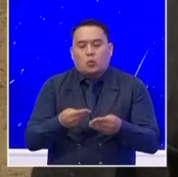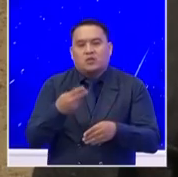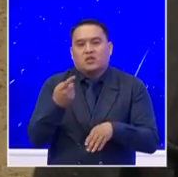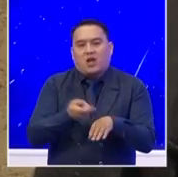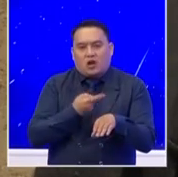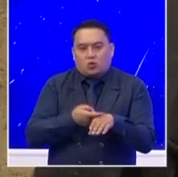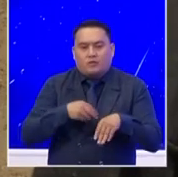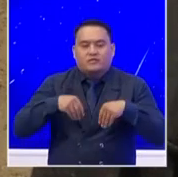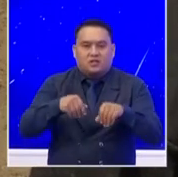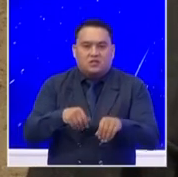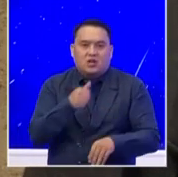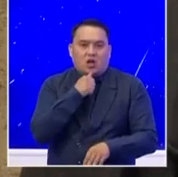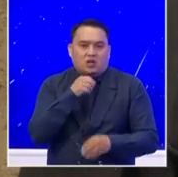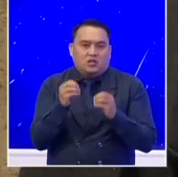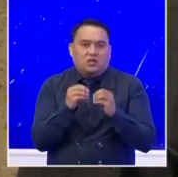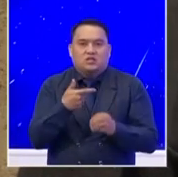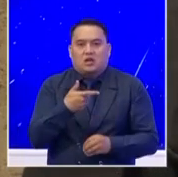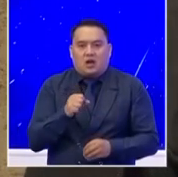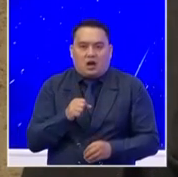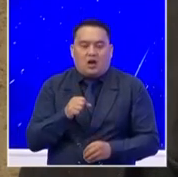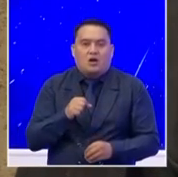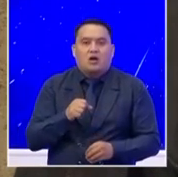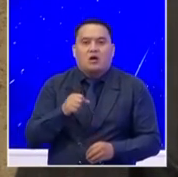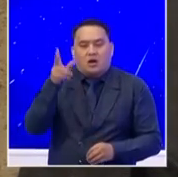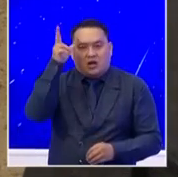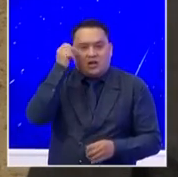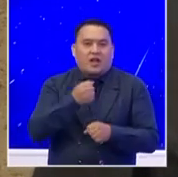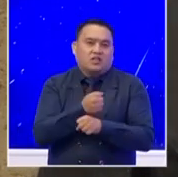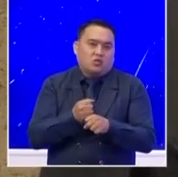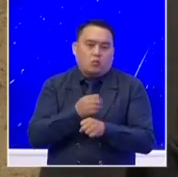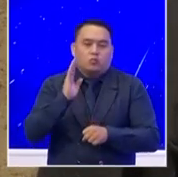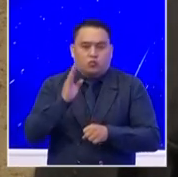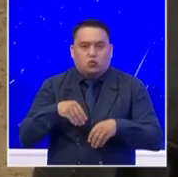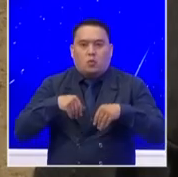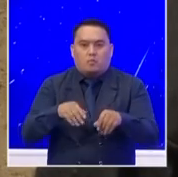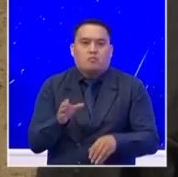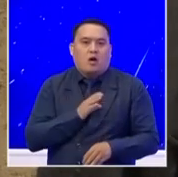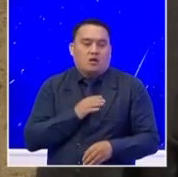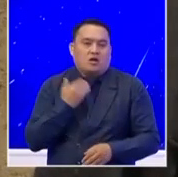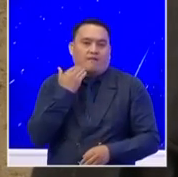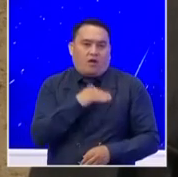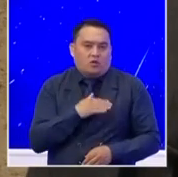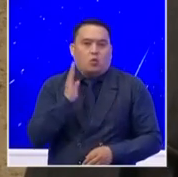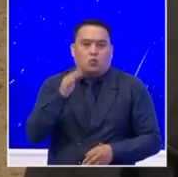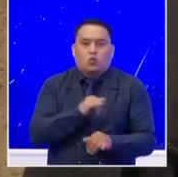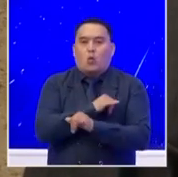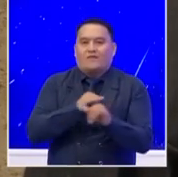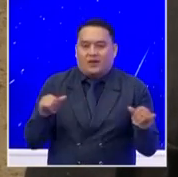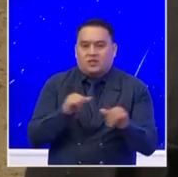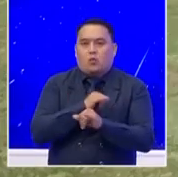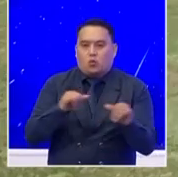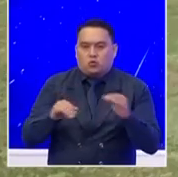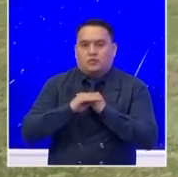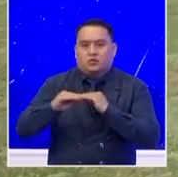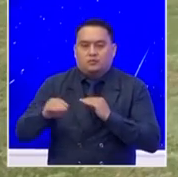Также в качестве эксперимента засеяли 10 гектаров гречневой крупы. Если урожай новой продукции будет богатым и качественным, то будем увеличивать посевные